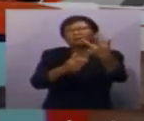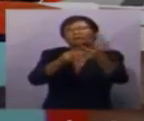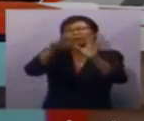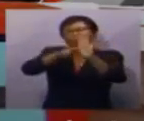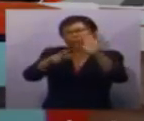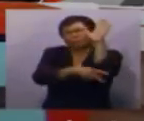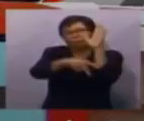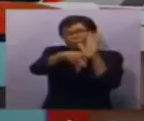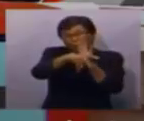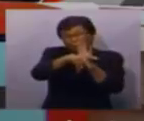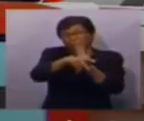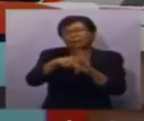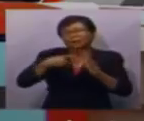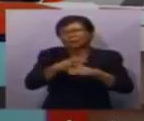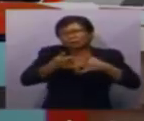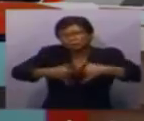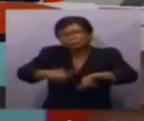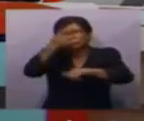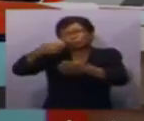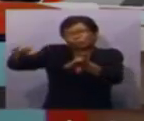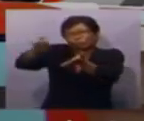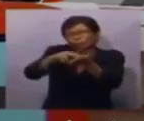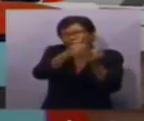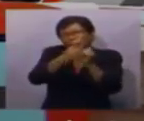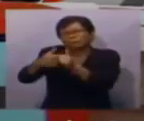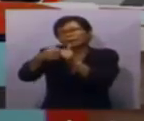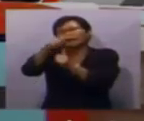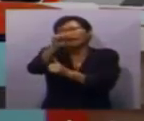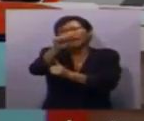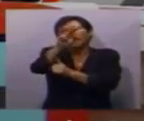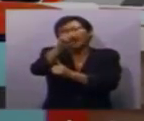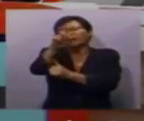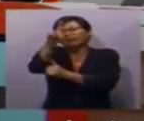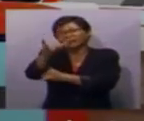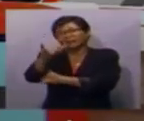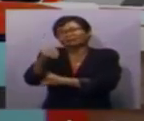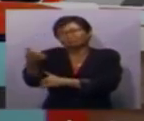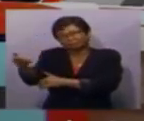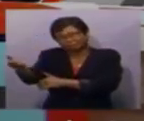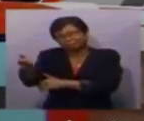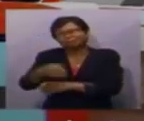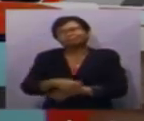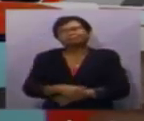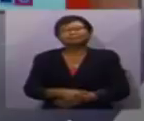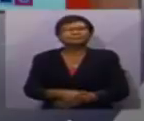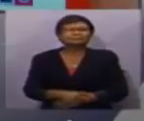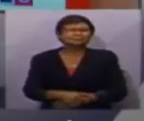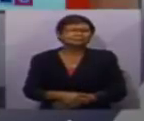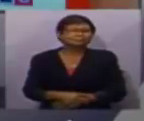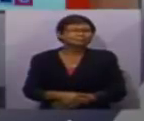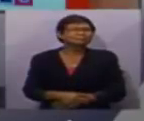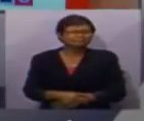kerusi parlimen. Jadi kita teruskan untuk laporannya bersama dengan Andy Reza Rohadian.